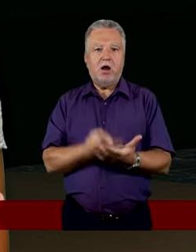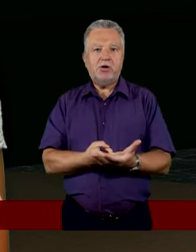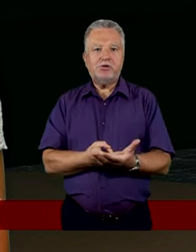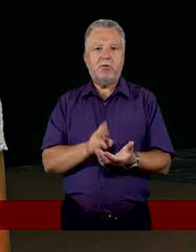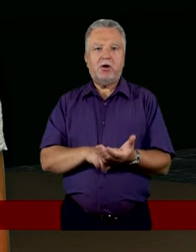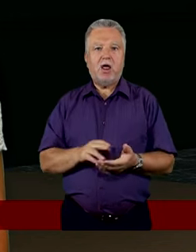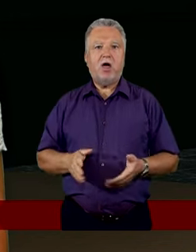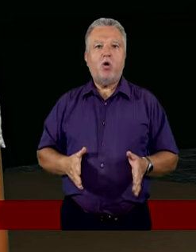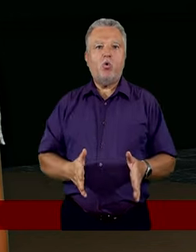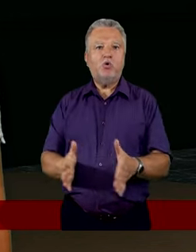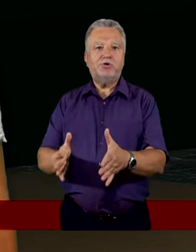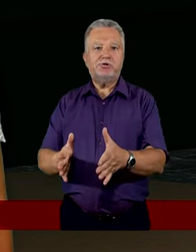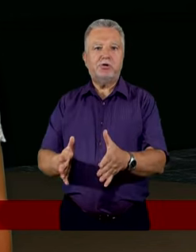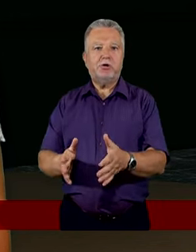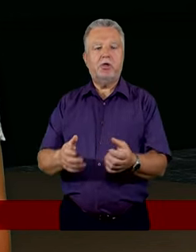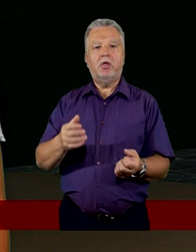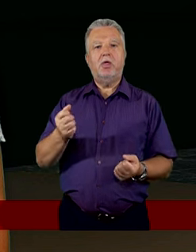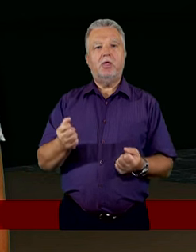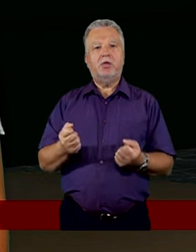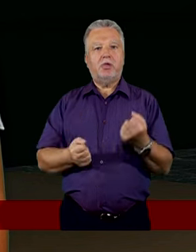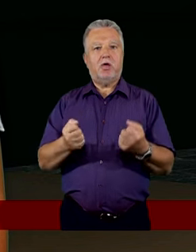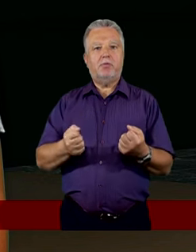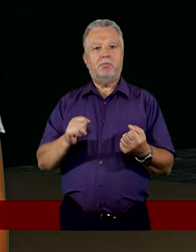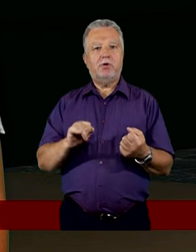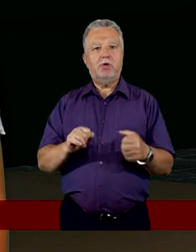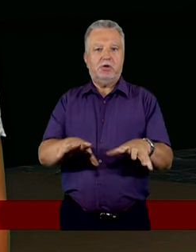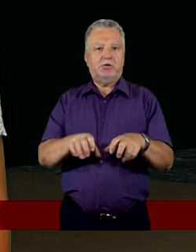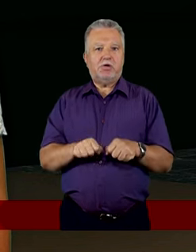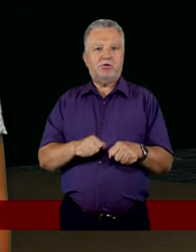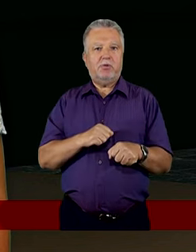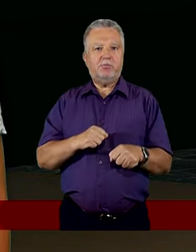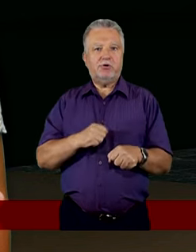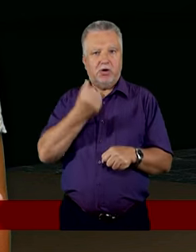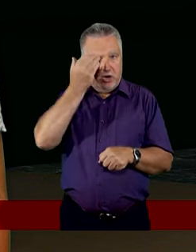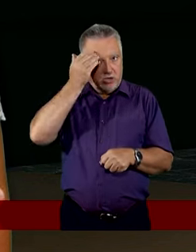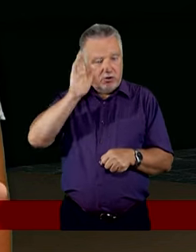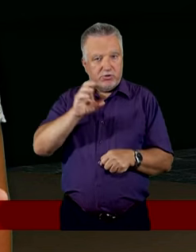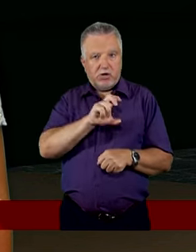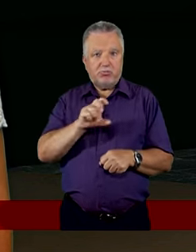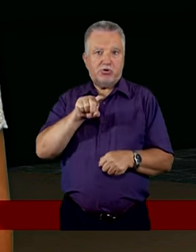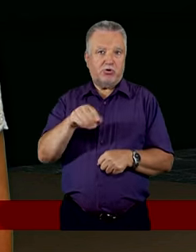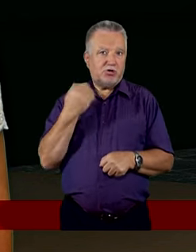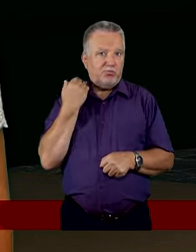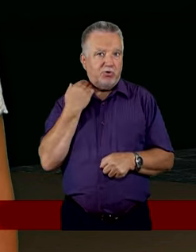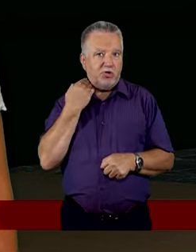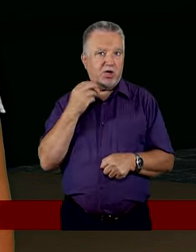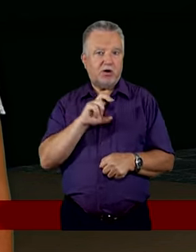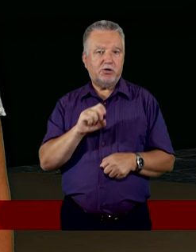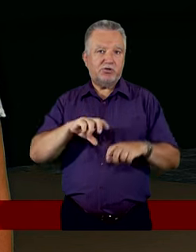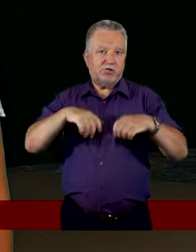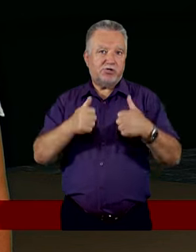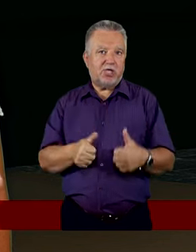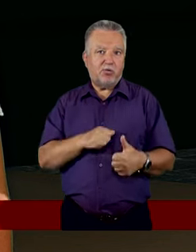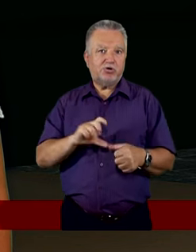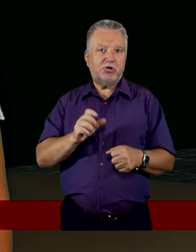na ulicy i przejeżdżałam i zatrzymałam się. Nie wiedziałam, czy ta osoba jest pijana, czy coś się